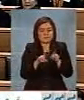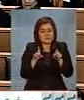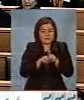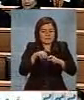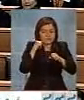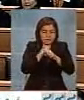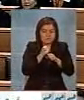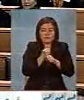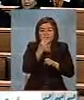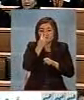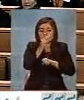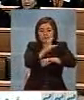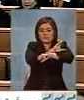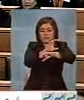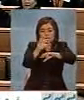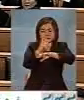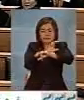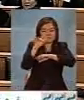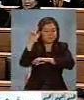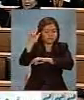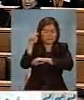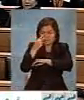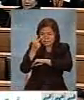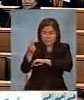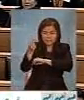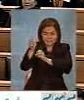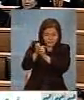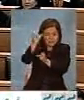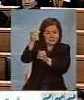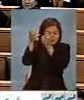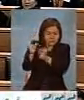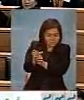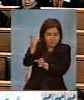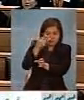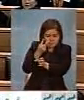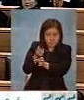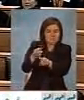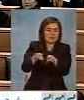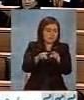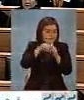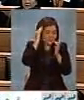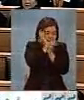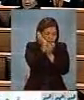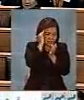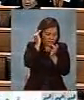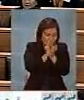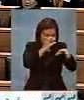ต่อเห็นอยู่โรงพัก396แห่งมีเสาโด